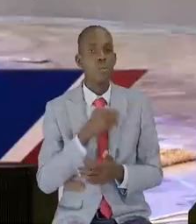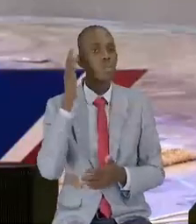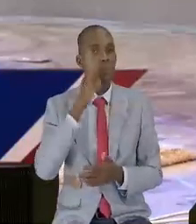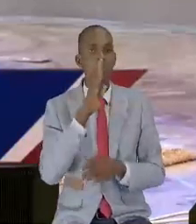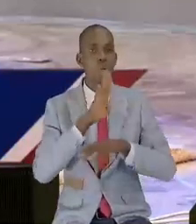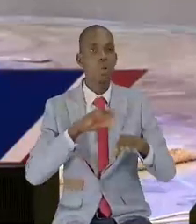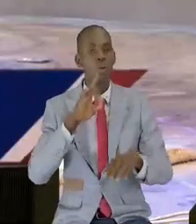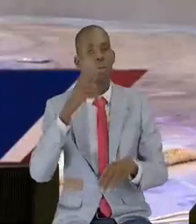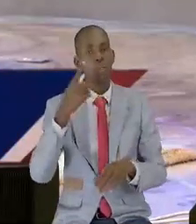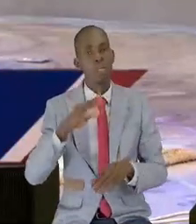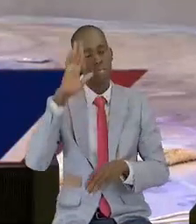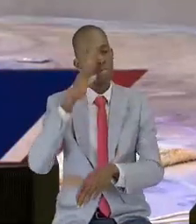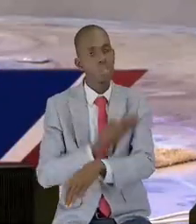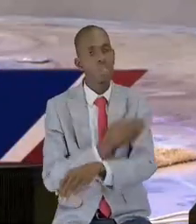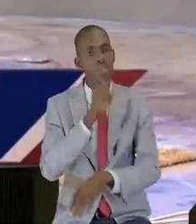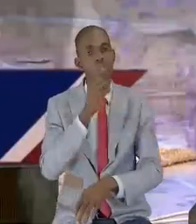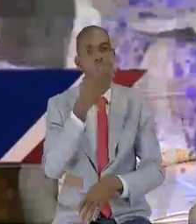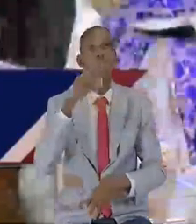le sommes.